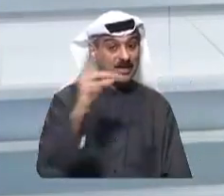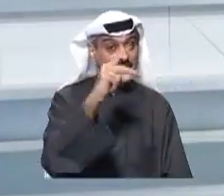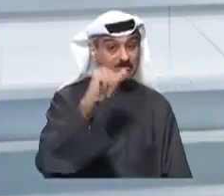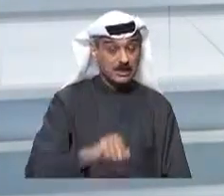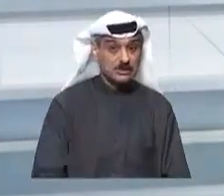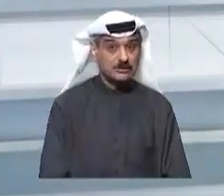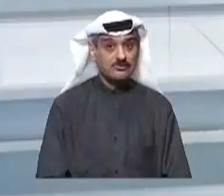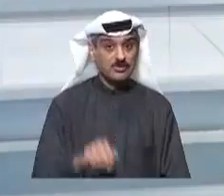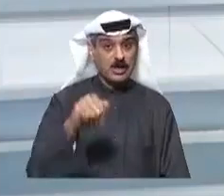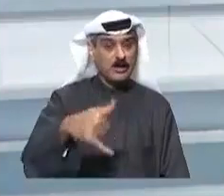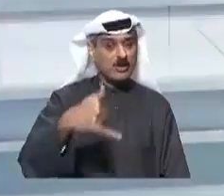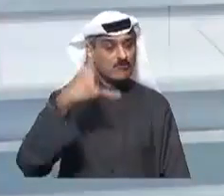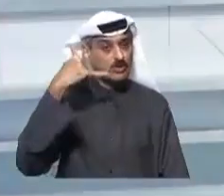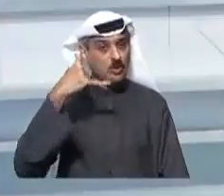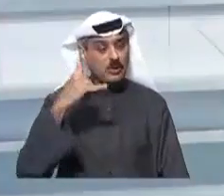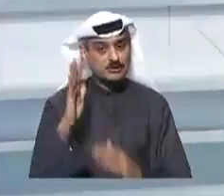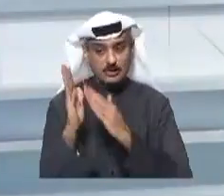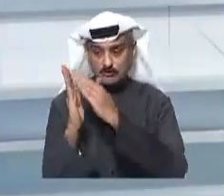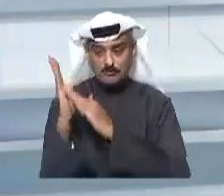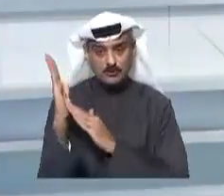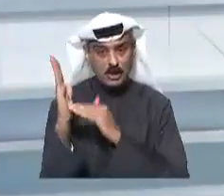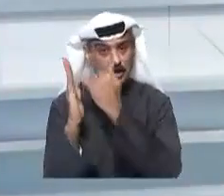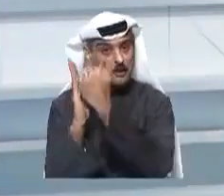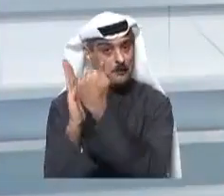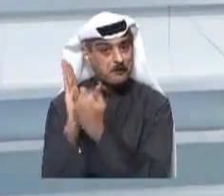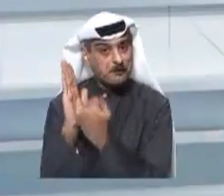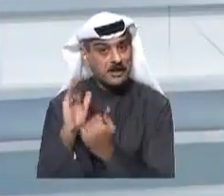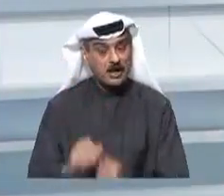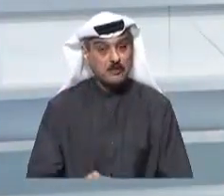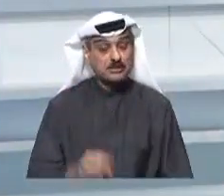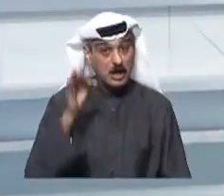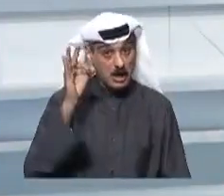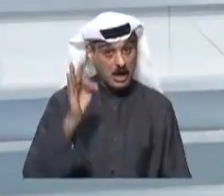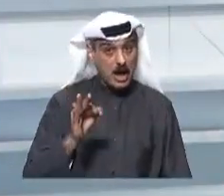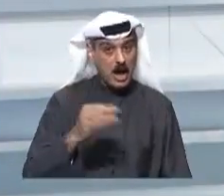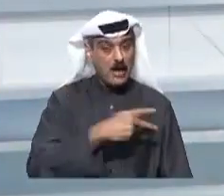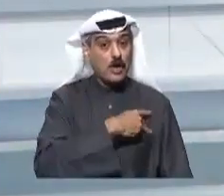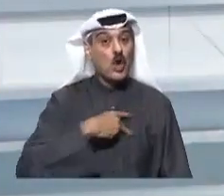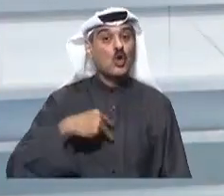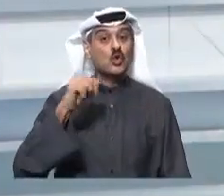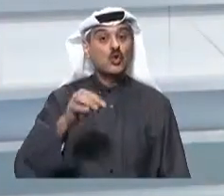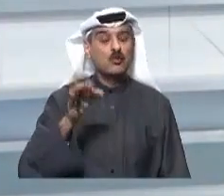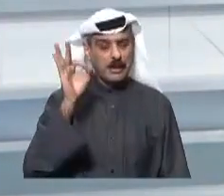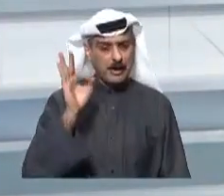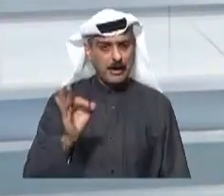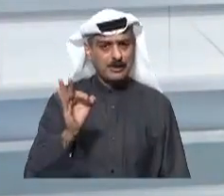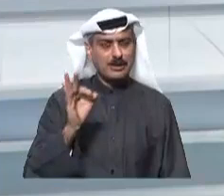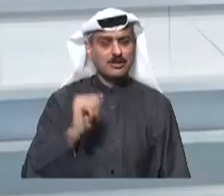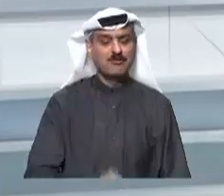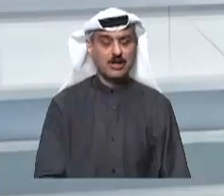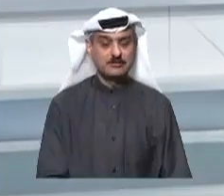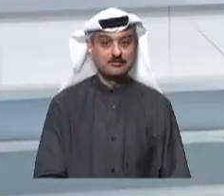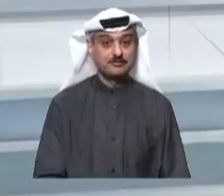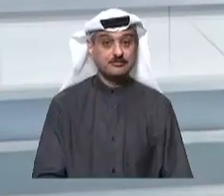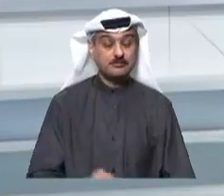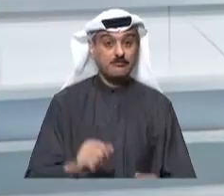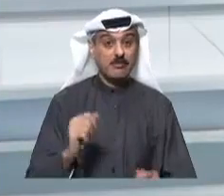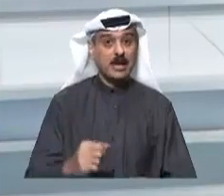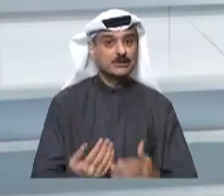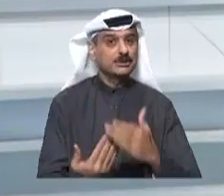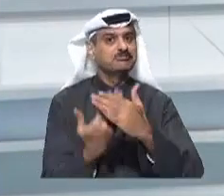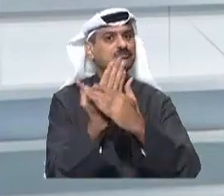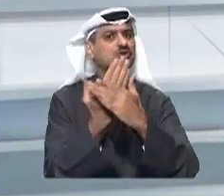جميع مواقع التواصل الاجتماعي، لأنها المصدر الرسمي الوحيد في إصدار التحديثات